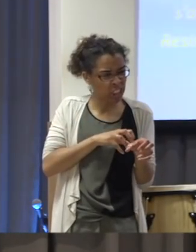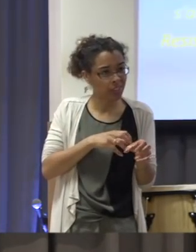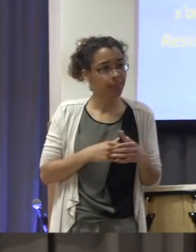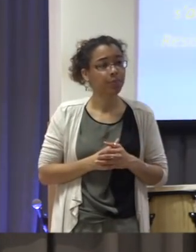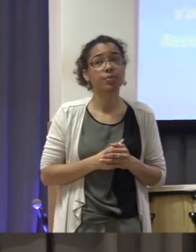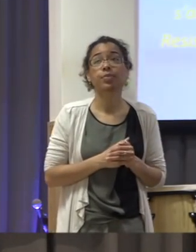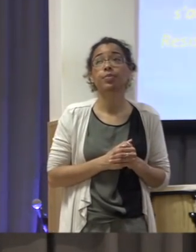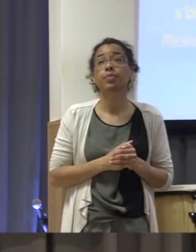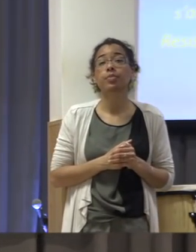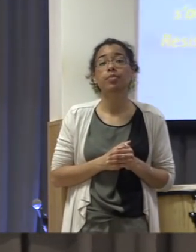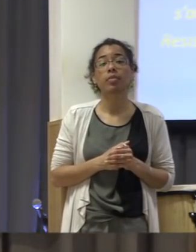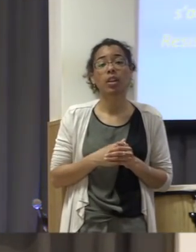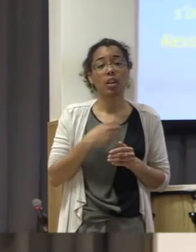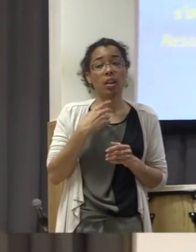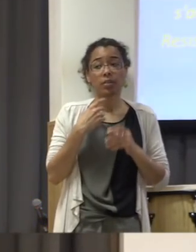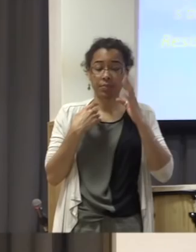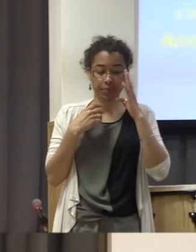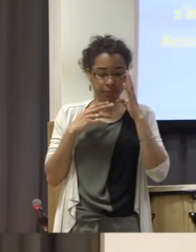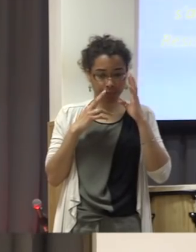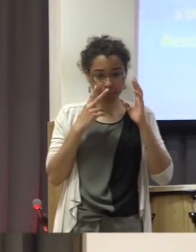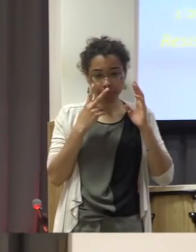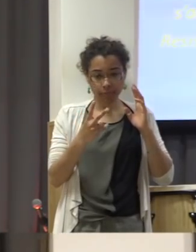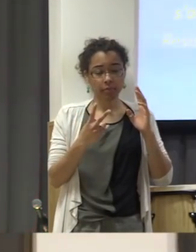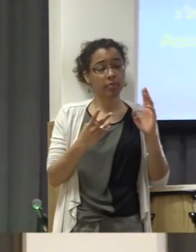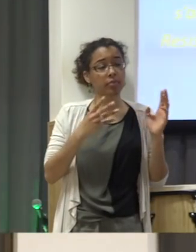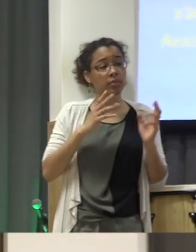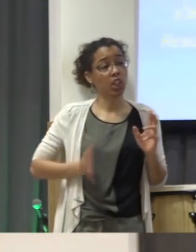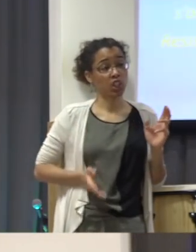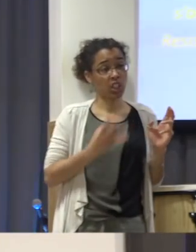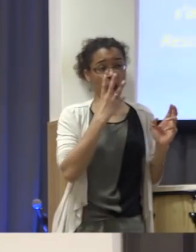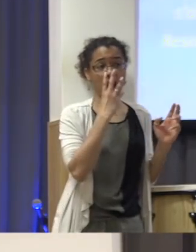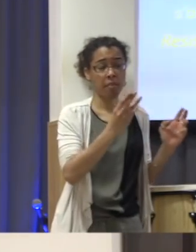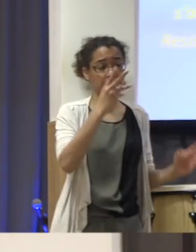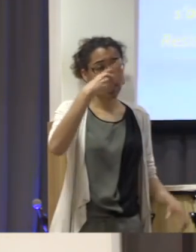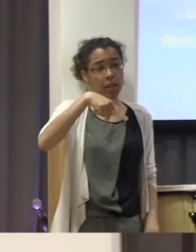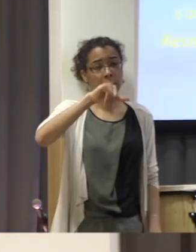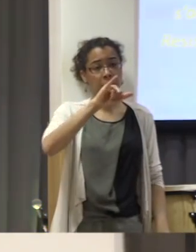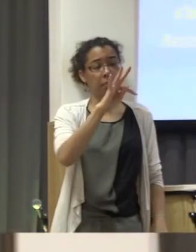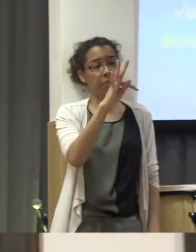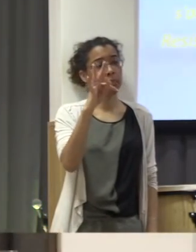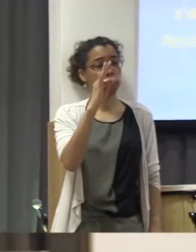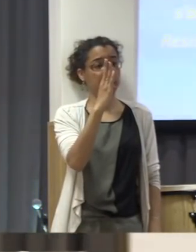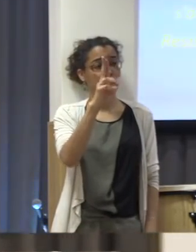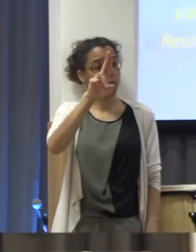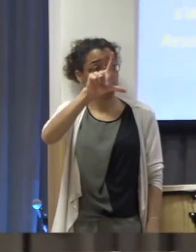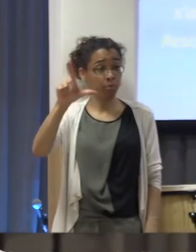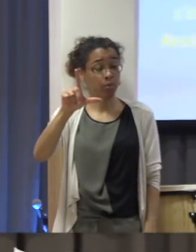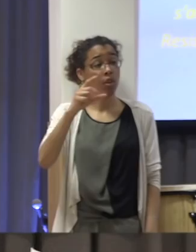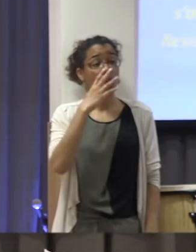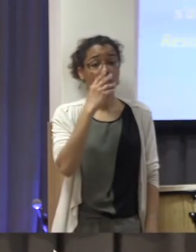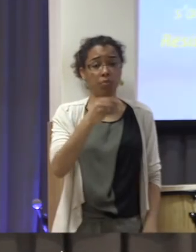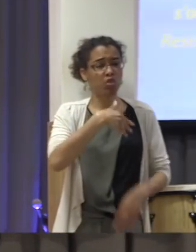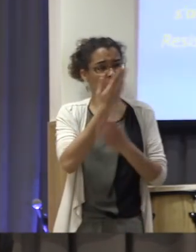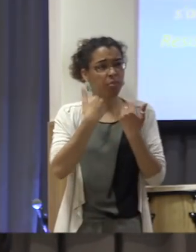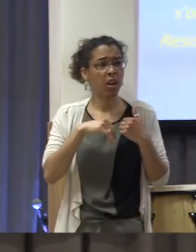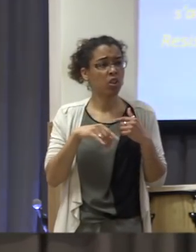Allez suivre un peu le film, regardez comment le pitbull attaque. Parce que c'est un chien varié, hein, ce n'est pas, il a été, je ne sais pas